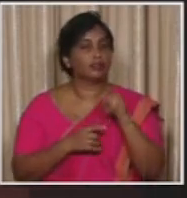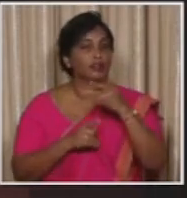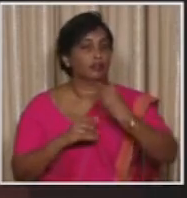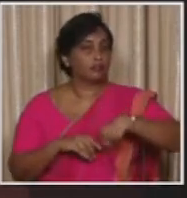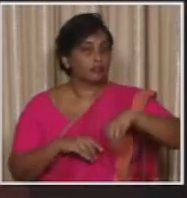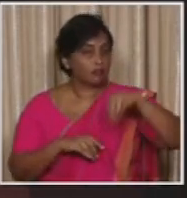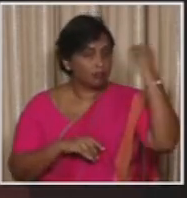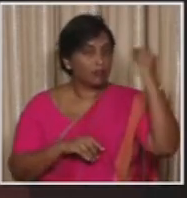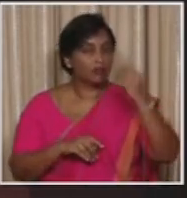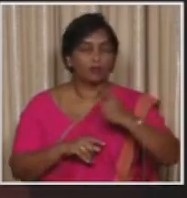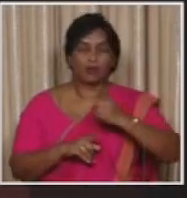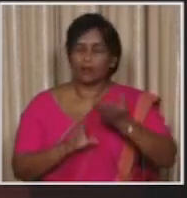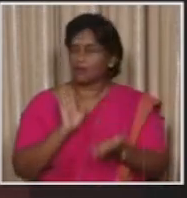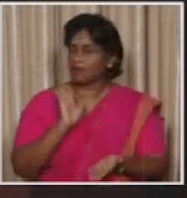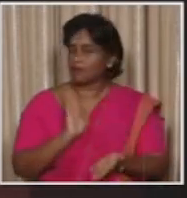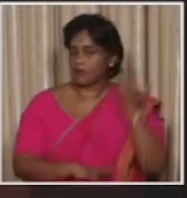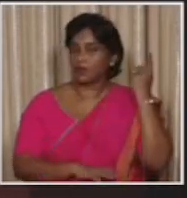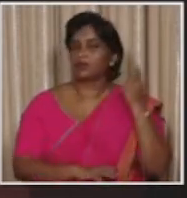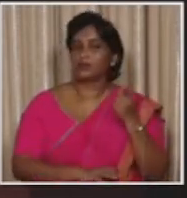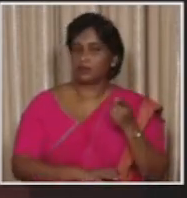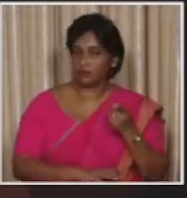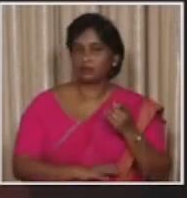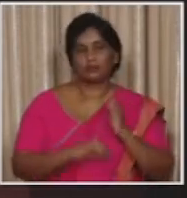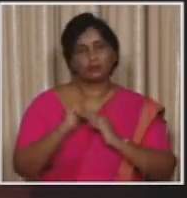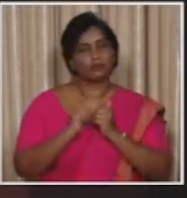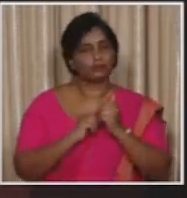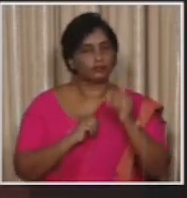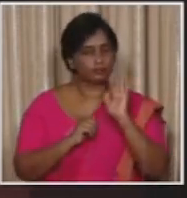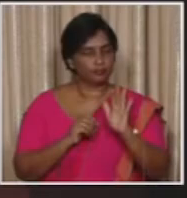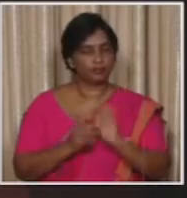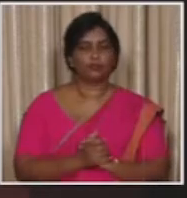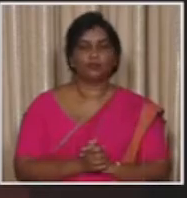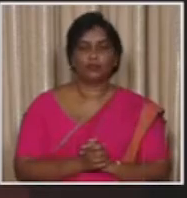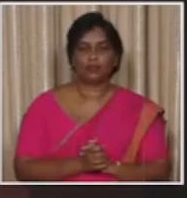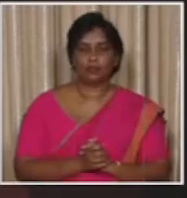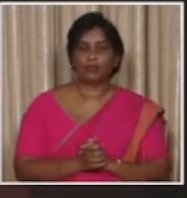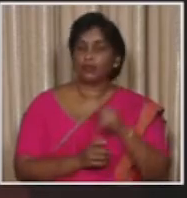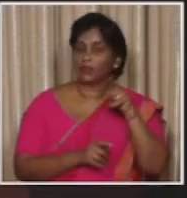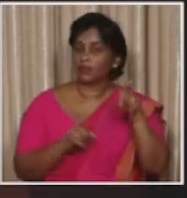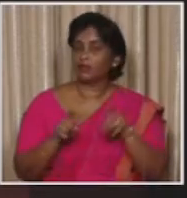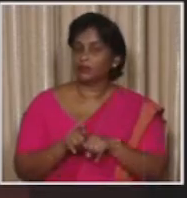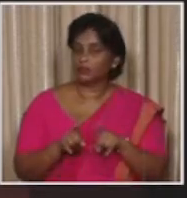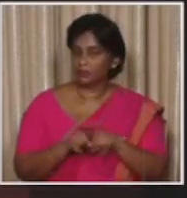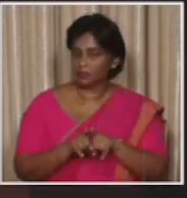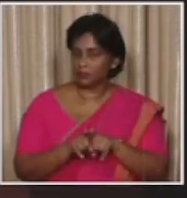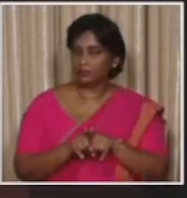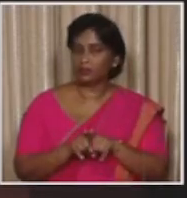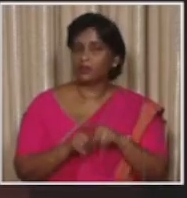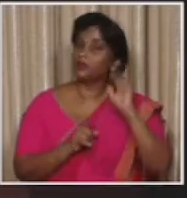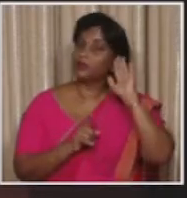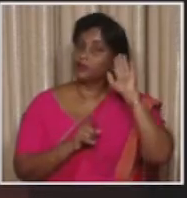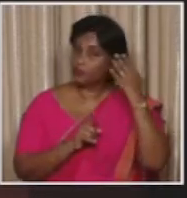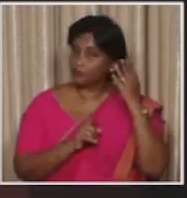කිරීමත් අනීතික ලෙස ක්‍රියාත්මක කරලා තිබෙන්නේ. ඒ නිසා විශේෂයෙන්ම